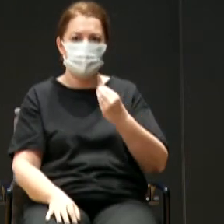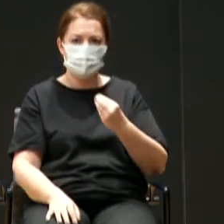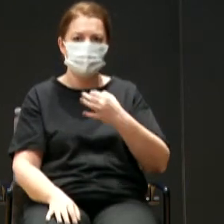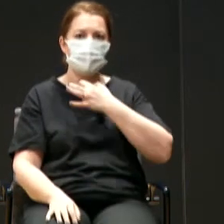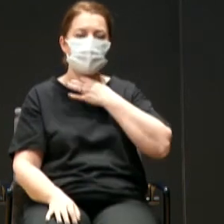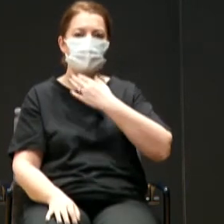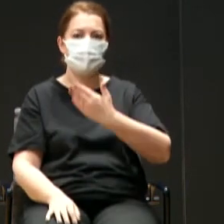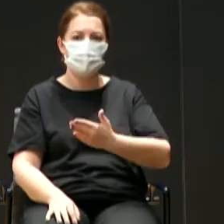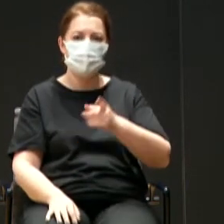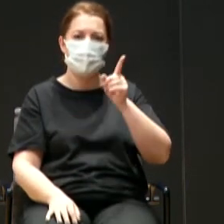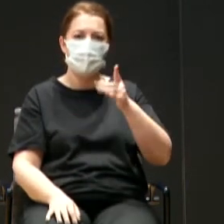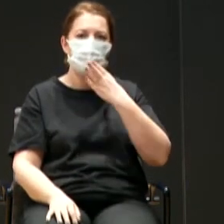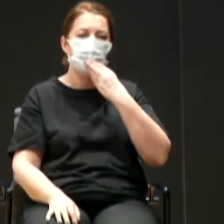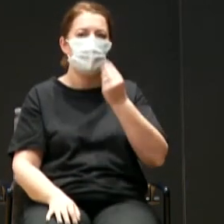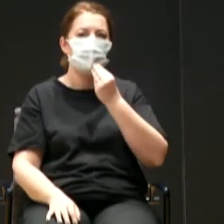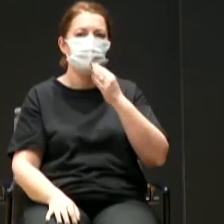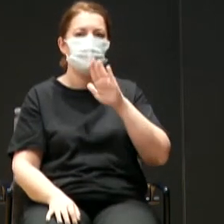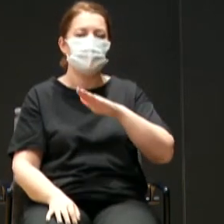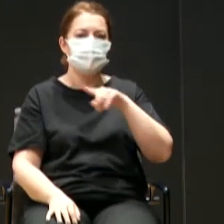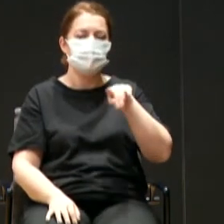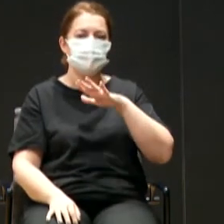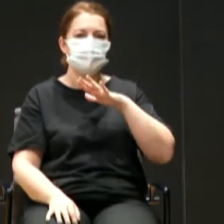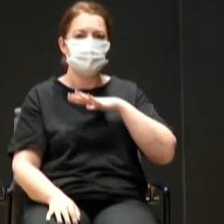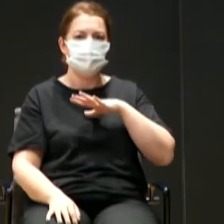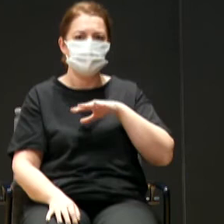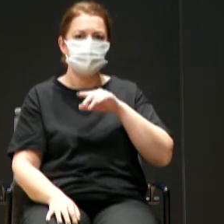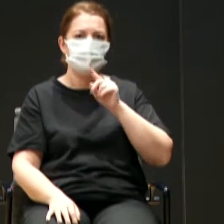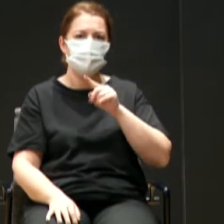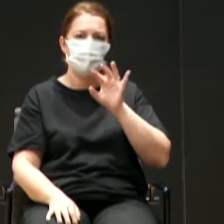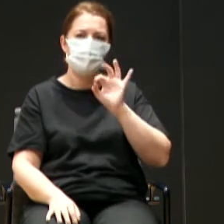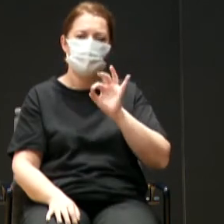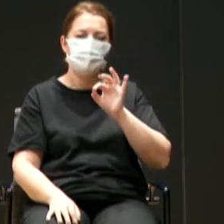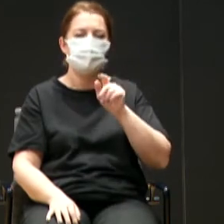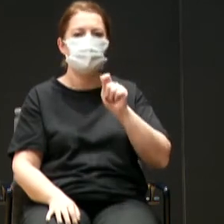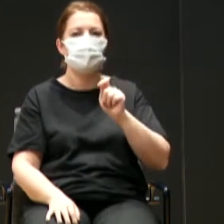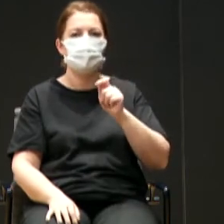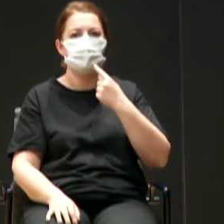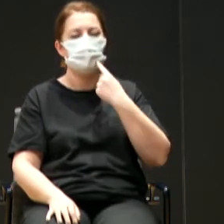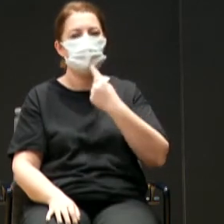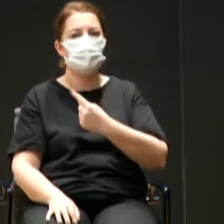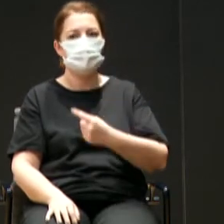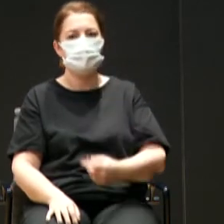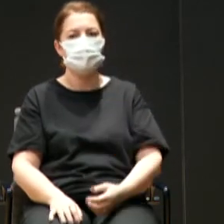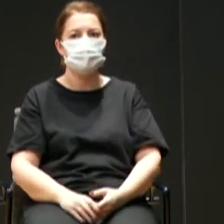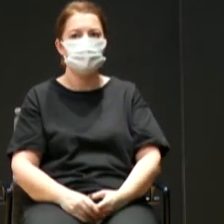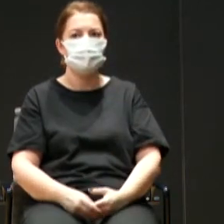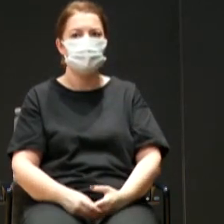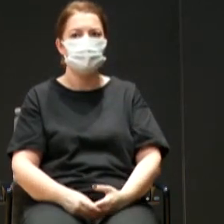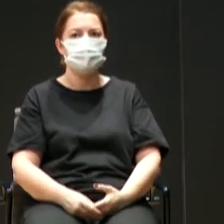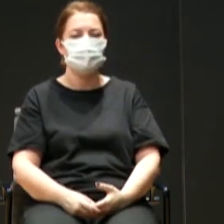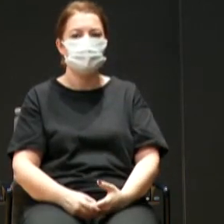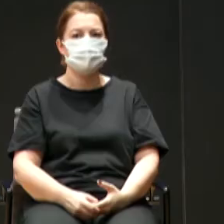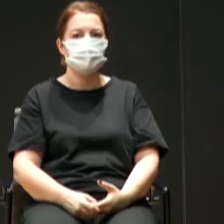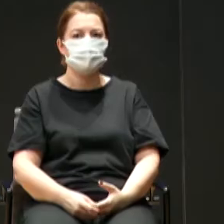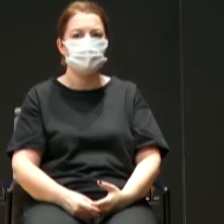rica ediyorum. Oradaki genç kardeşlerimizin talebidir. Bunu mümkünse yerine getirelim diye. Tamam. Arkadaşlar ilgilenecektir